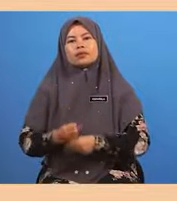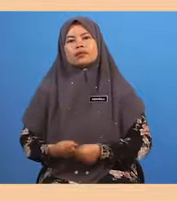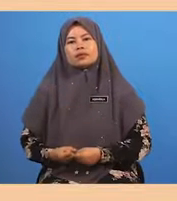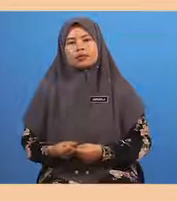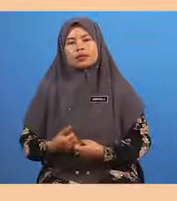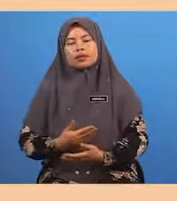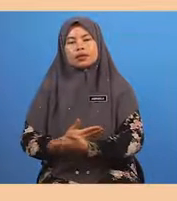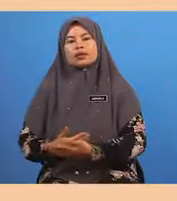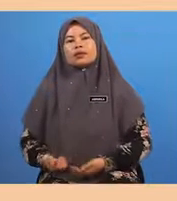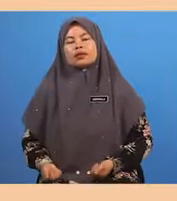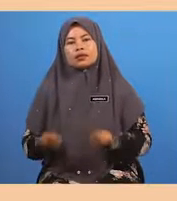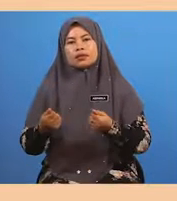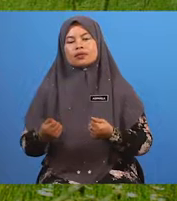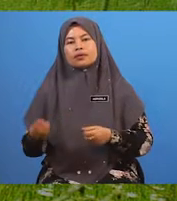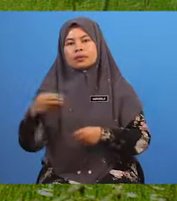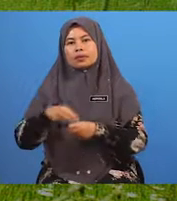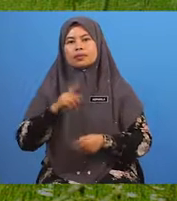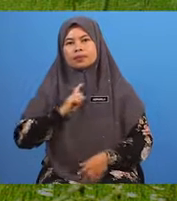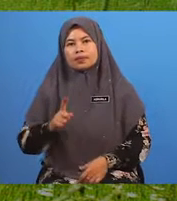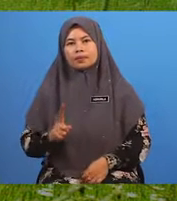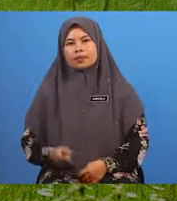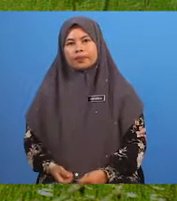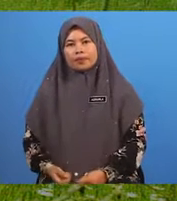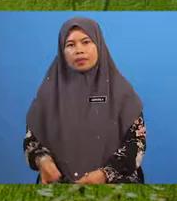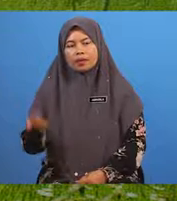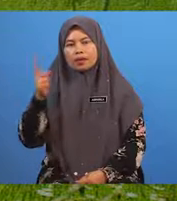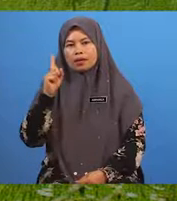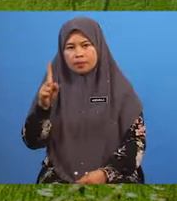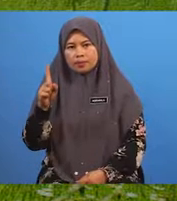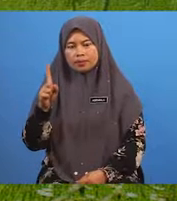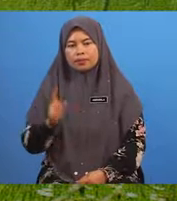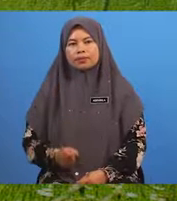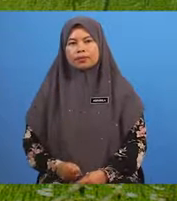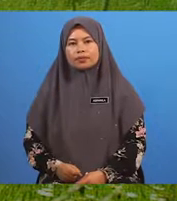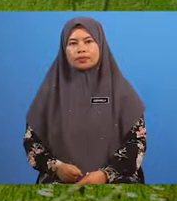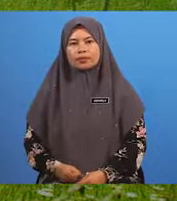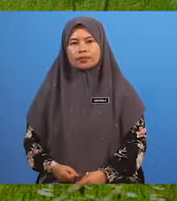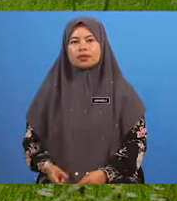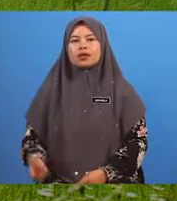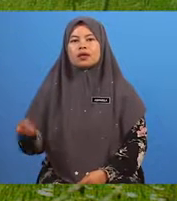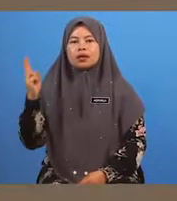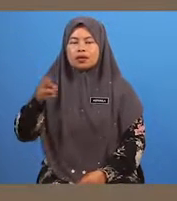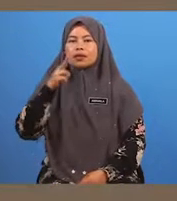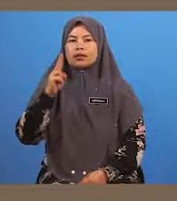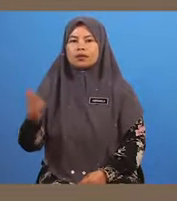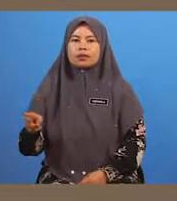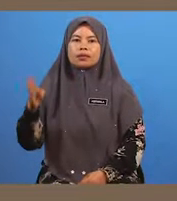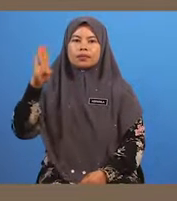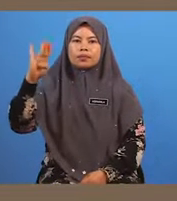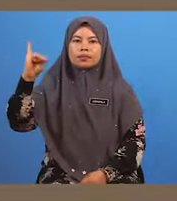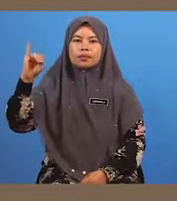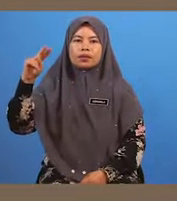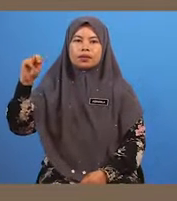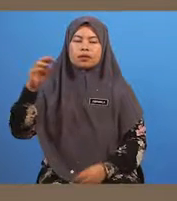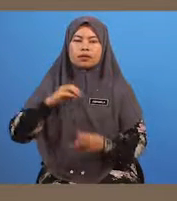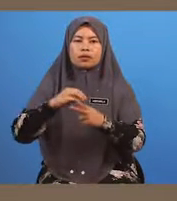telah digariskan di dalam Islam. Peraturan pertama ialah haram membinkan dan membintikan anak